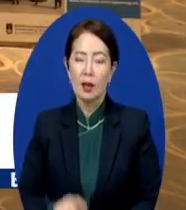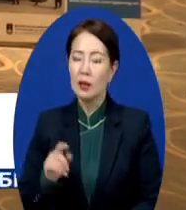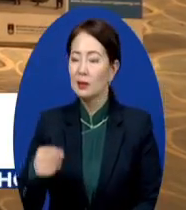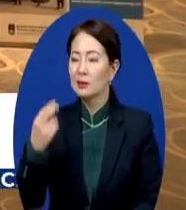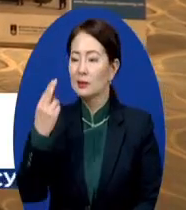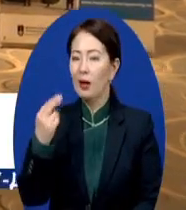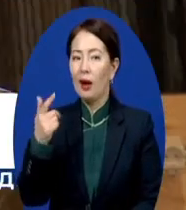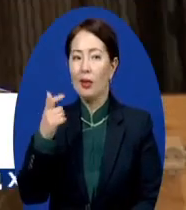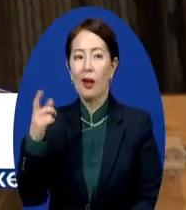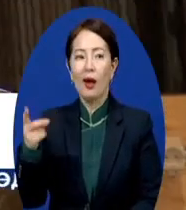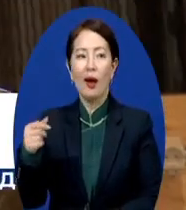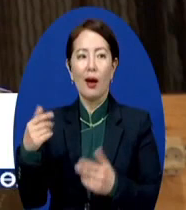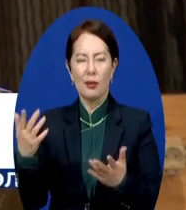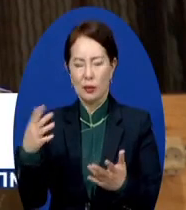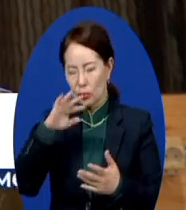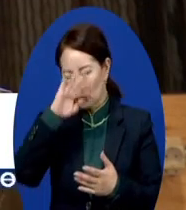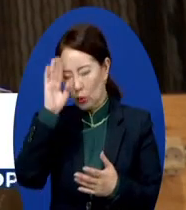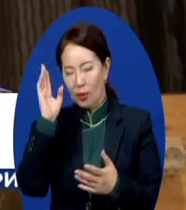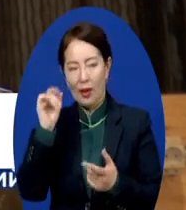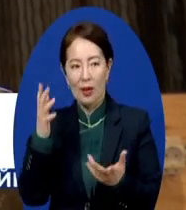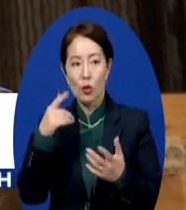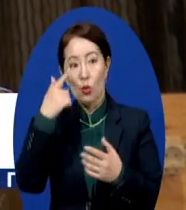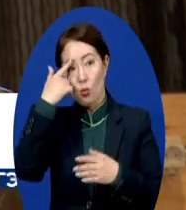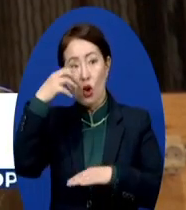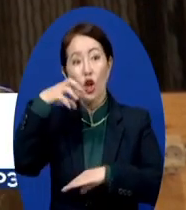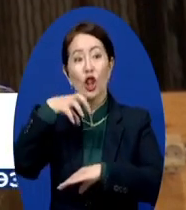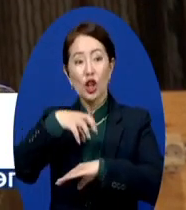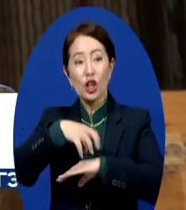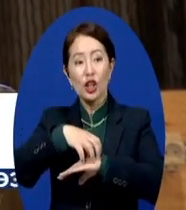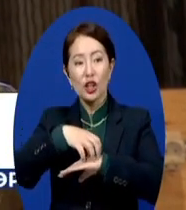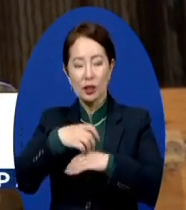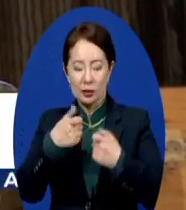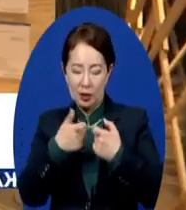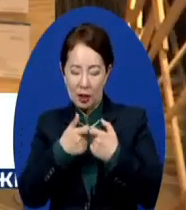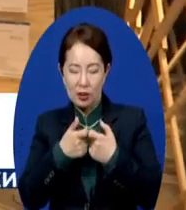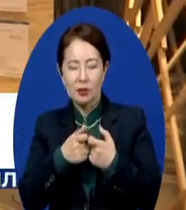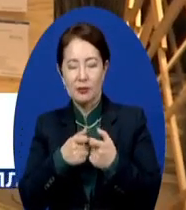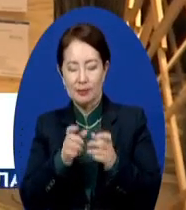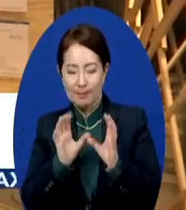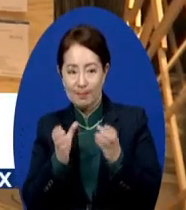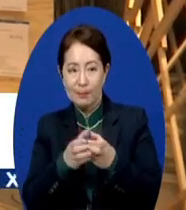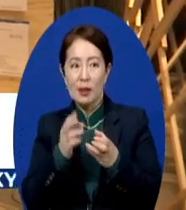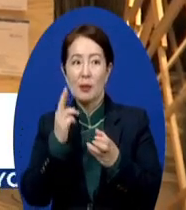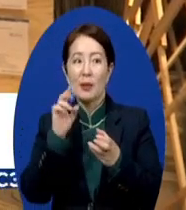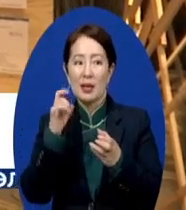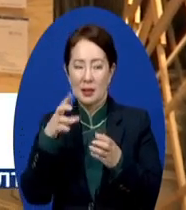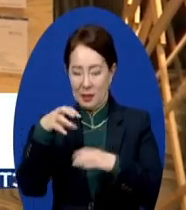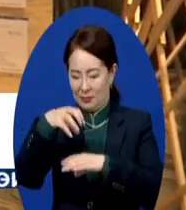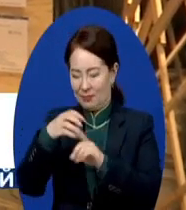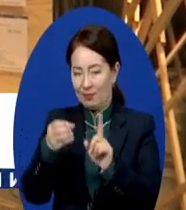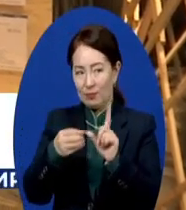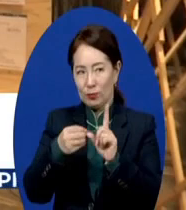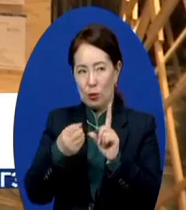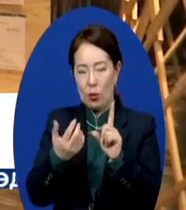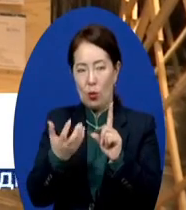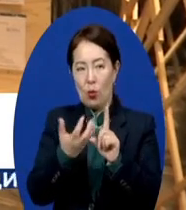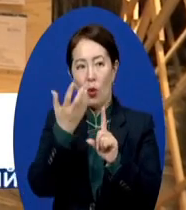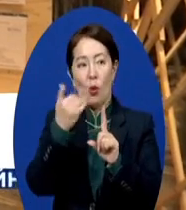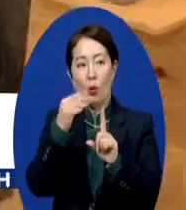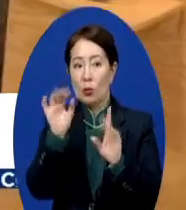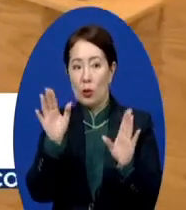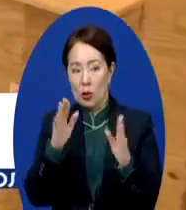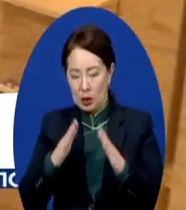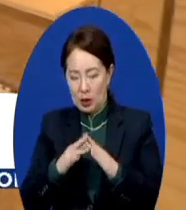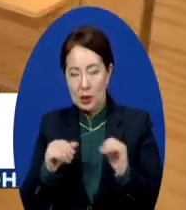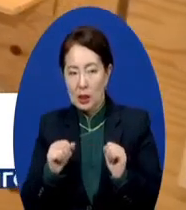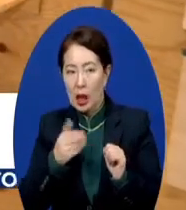Энэ бол цахилгаанаар халддаг дулаанаа алддаггүй агаар сэлгэлцээтэй Монгол гэрт тохируулж хийсэн чип багц. Гэрийн яндангаа цутаа гарахгүй, гэрт